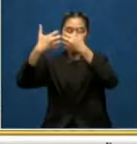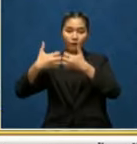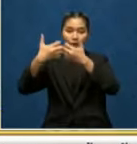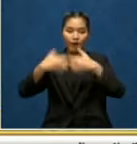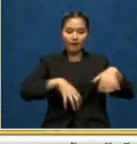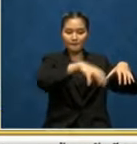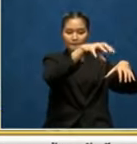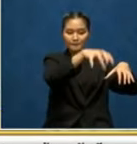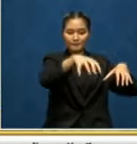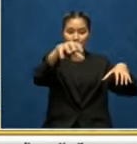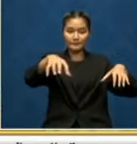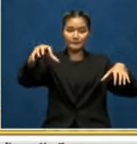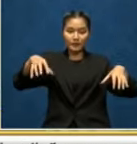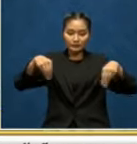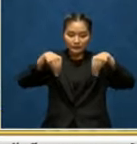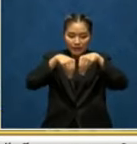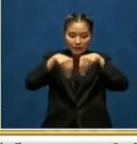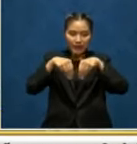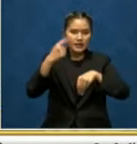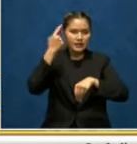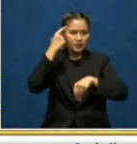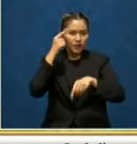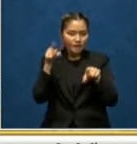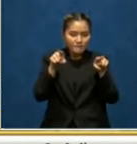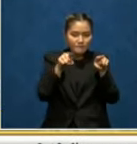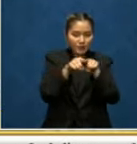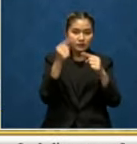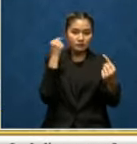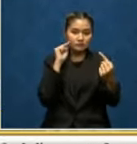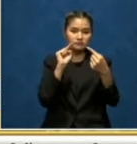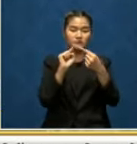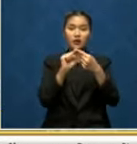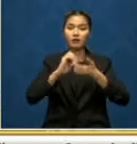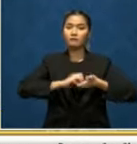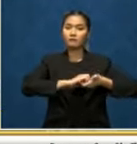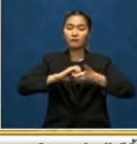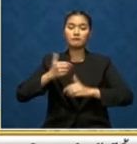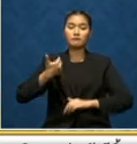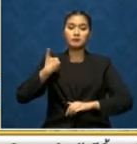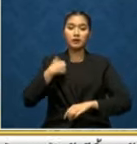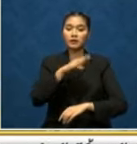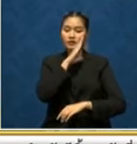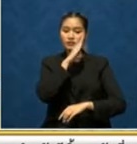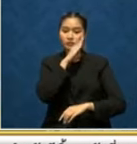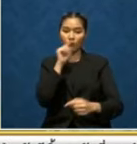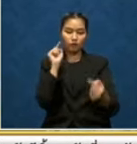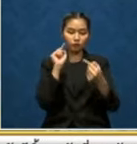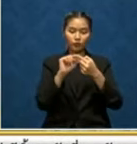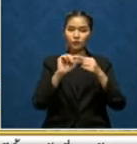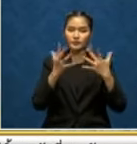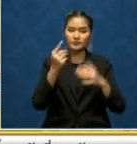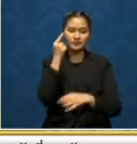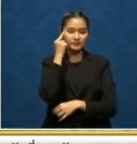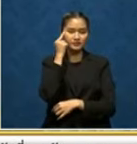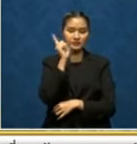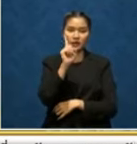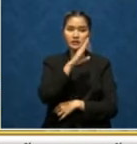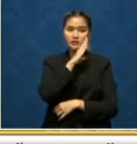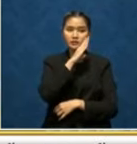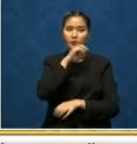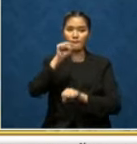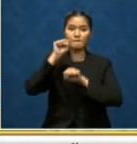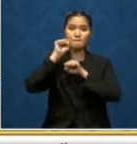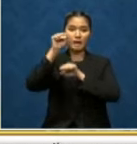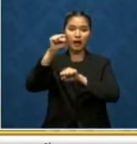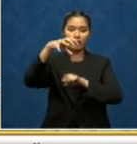wsaนี้นะคะเข้าข่ายอุตสาหกรรมเป้าหมายด้วยหรือไม่ถ้าไม่เข้าข่ายดิฉันคิดว่าการประกาศเป็น